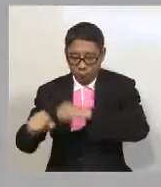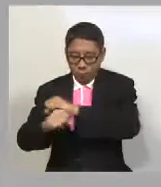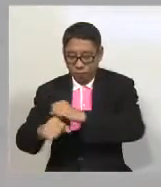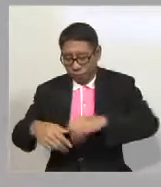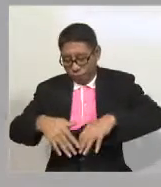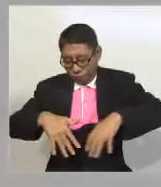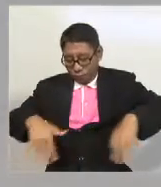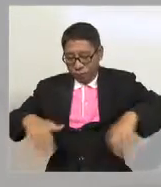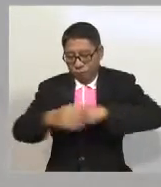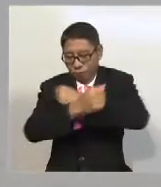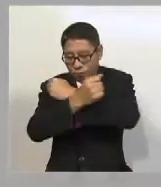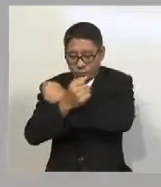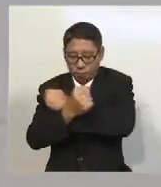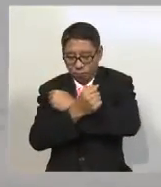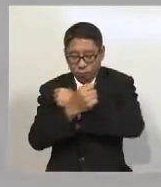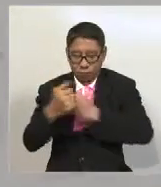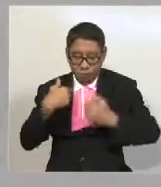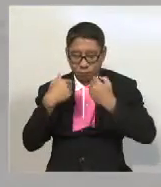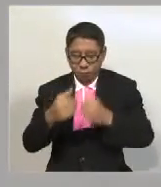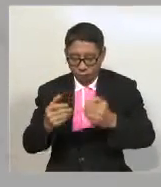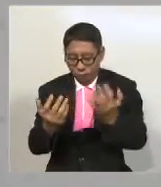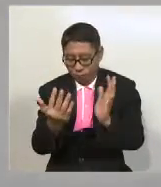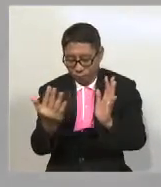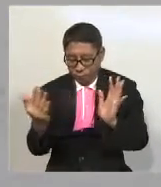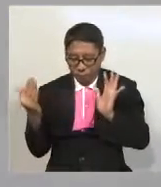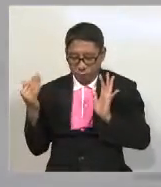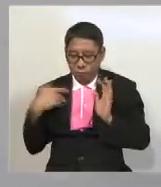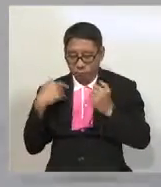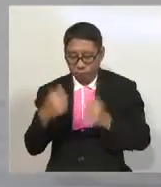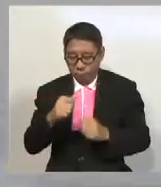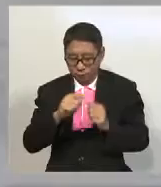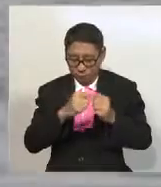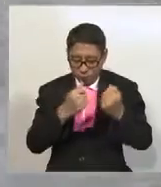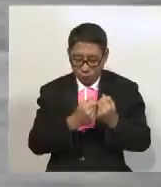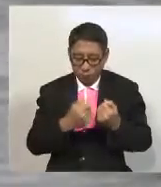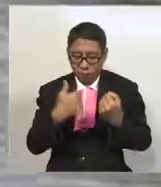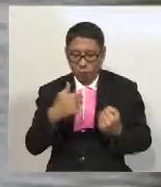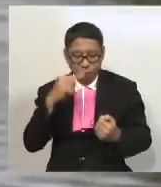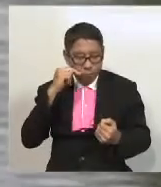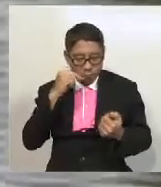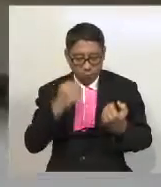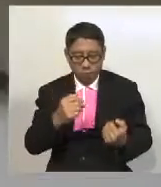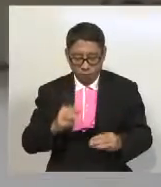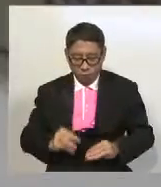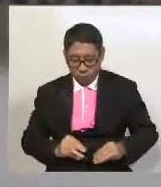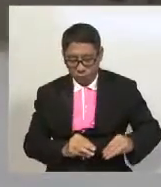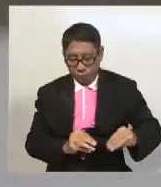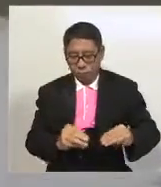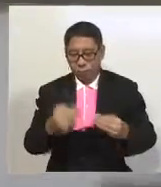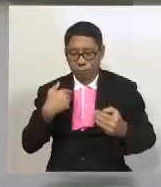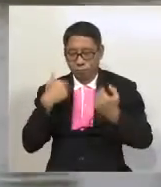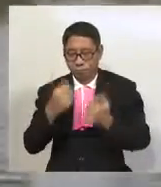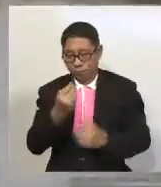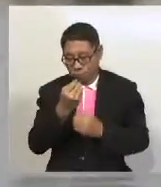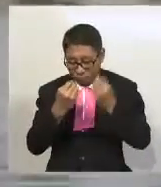ผนังกั้นน้ำที่ฝั่งทั้งฝั่งอำเภอเมืองและวารินชำราบเมื่อน้ำในลำน้ำมูลมีปริม